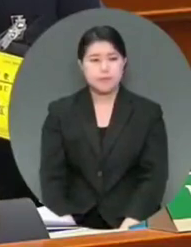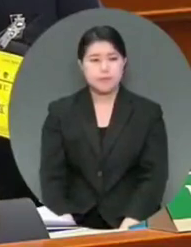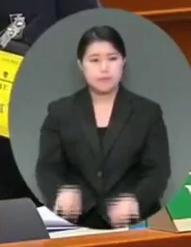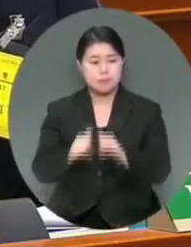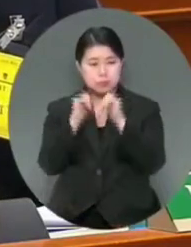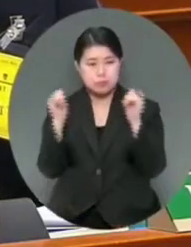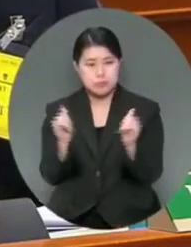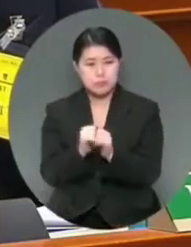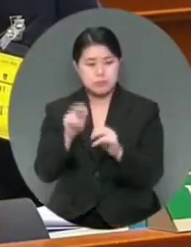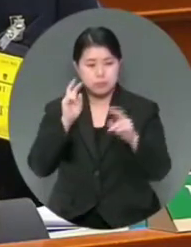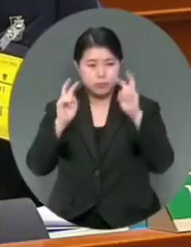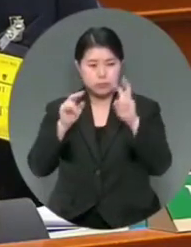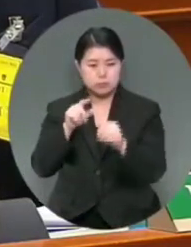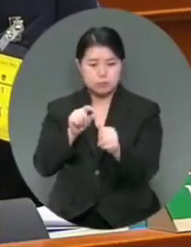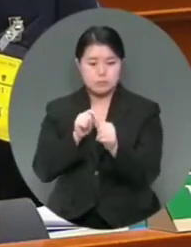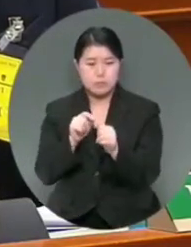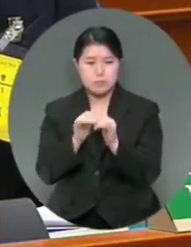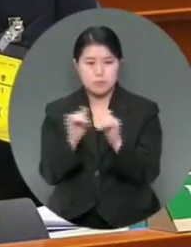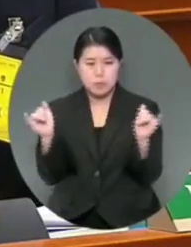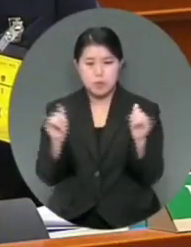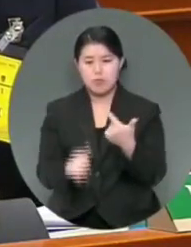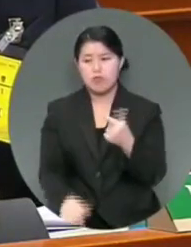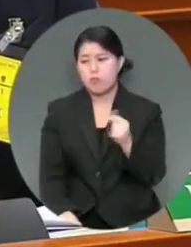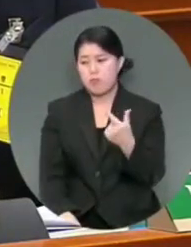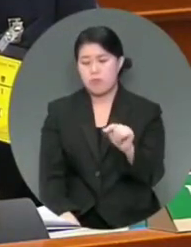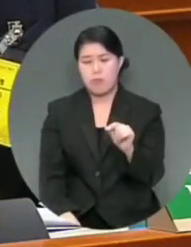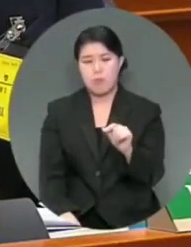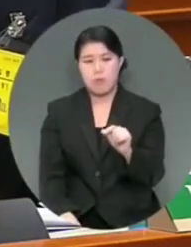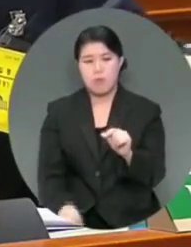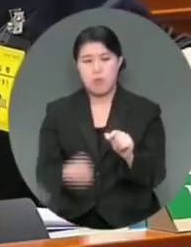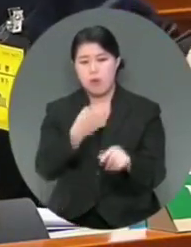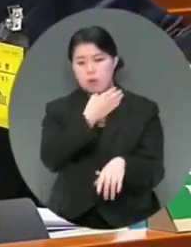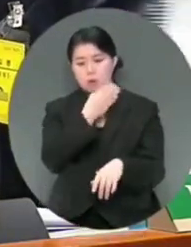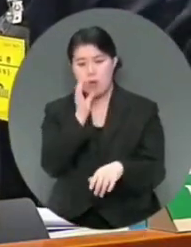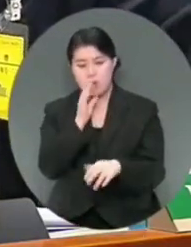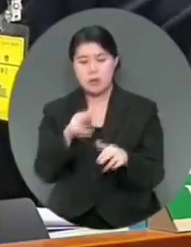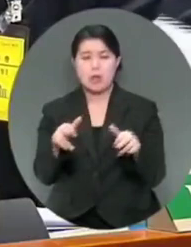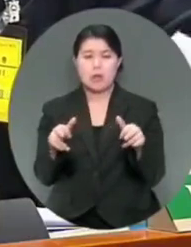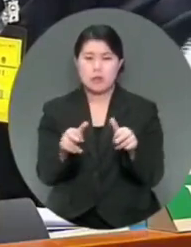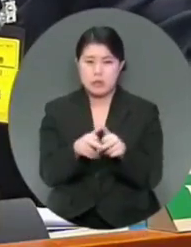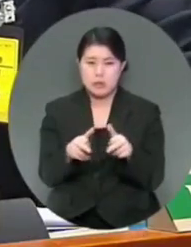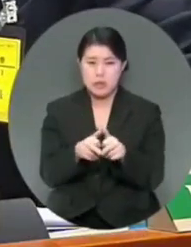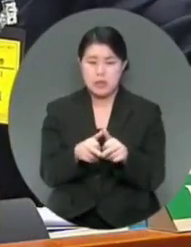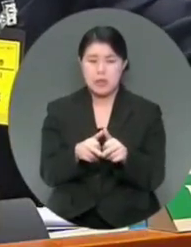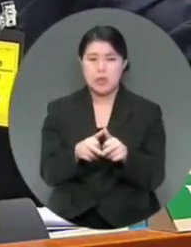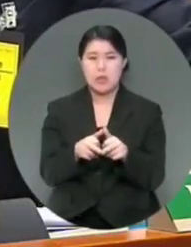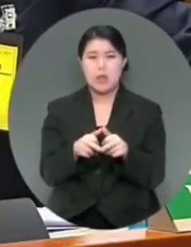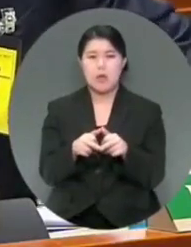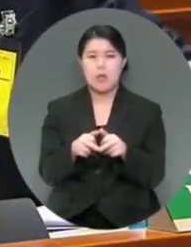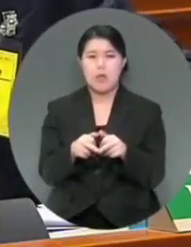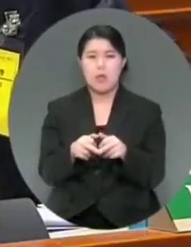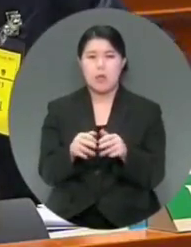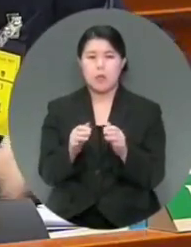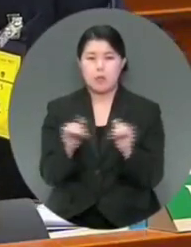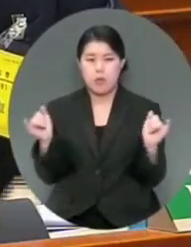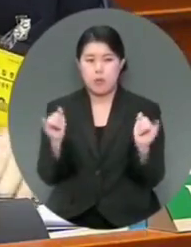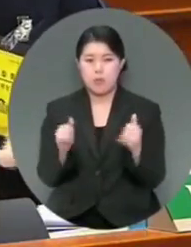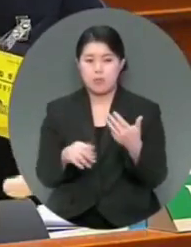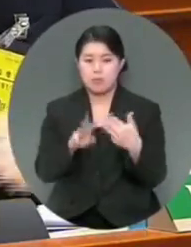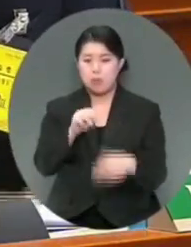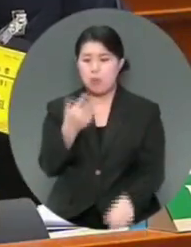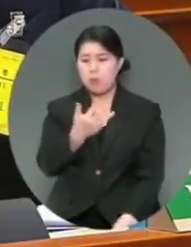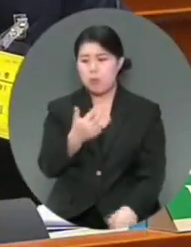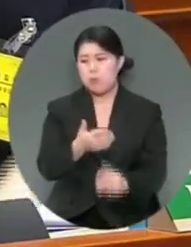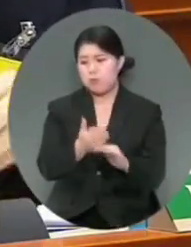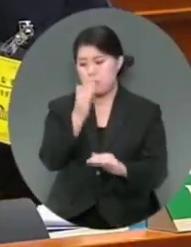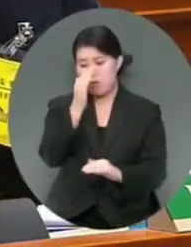사회적 기업 고용인원은 6만 명이 넘고 또 고령자, 장애인 등 노동 취약계층이 3만 8천 명이